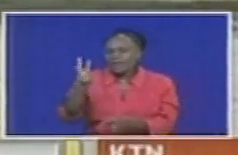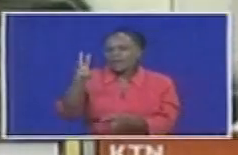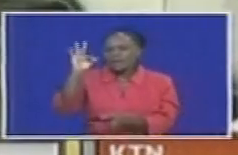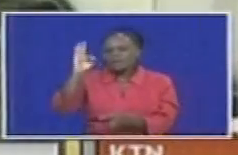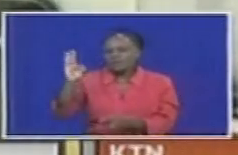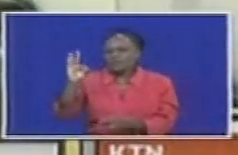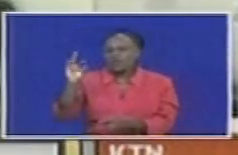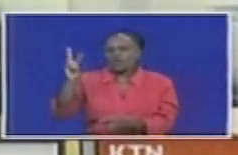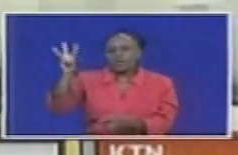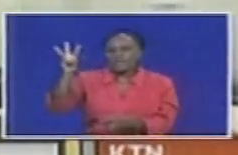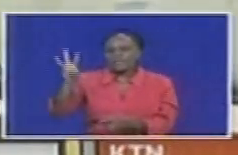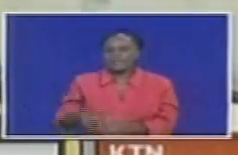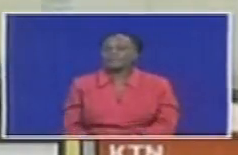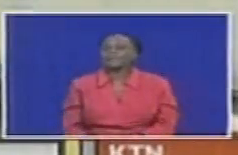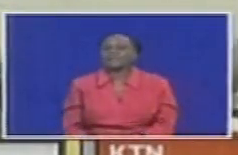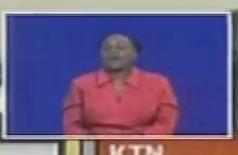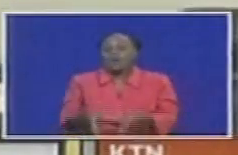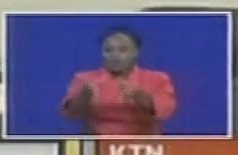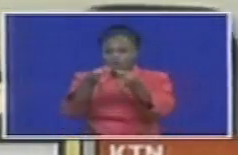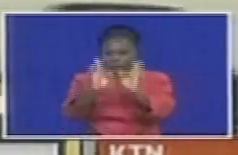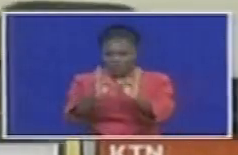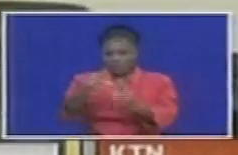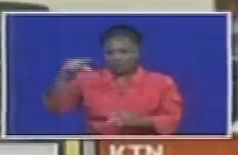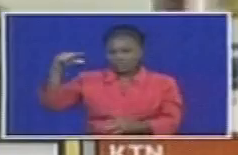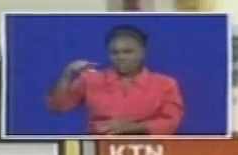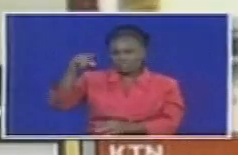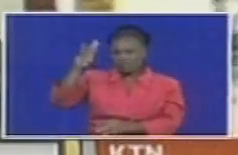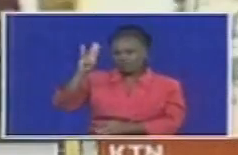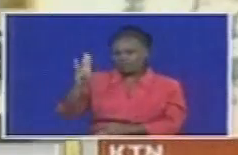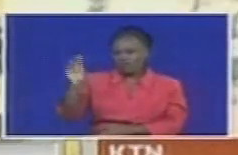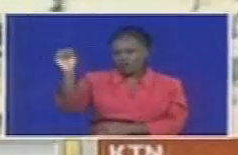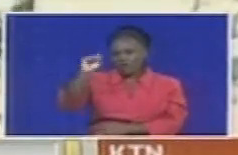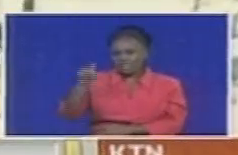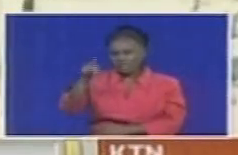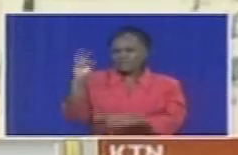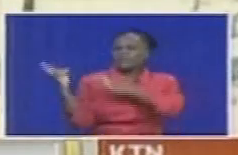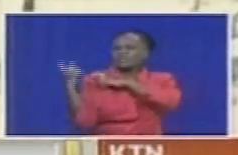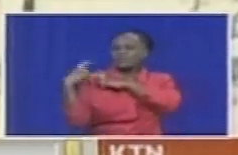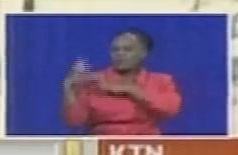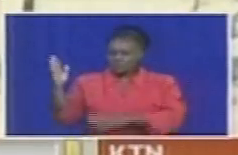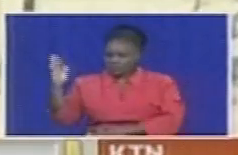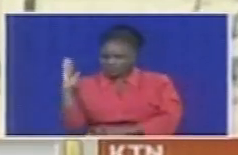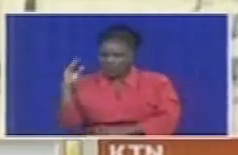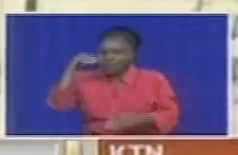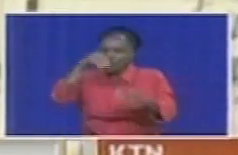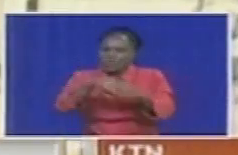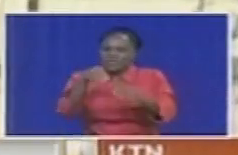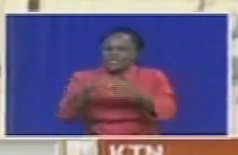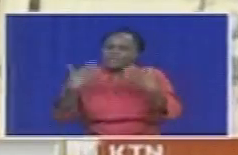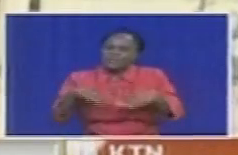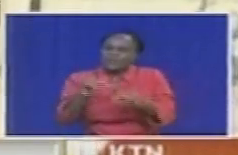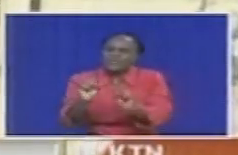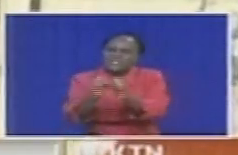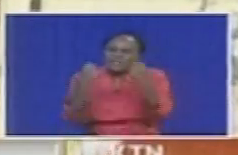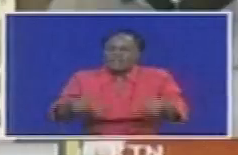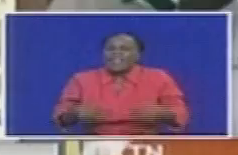mengine. Maafisa wa G4S wanaohusika na ulinzi katika eneo hili ni miongoni mwa wale walionusurika